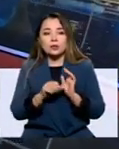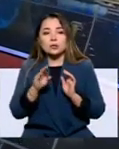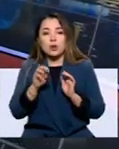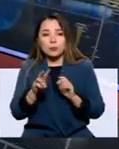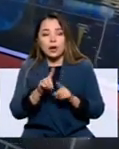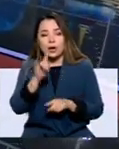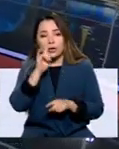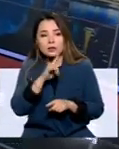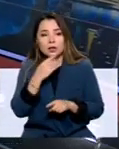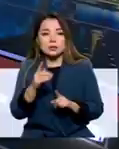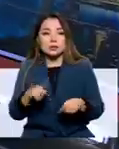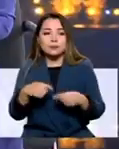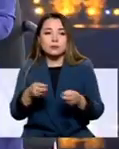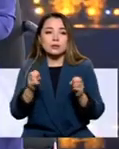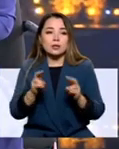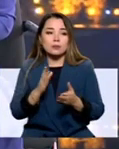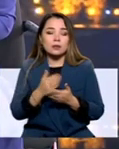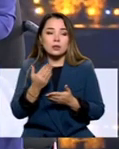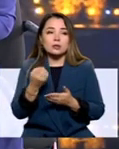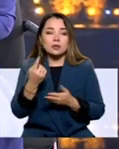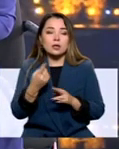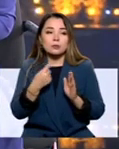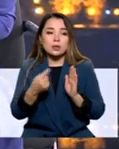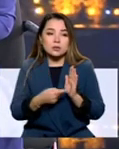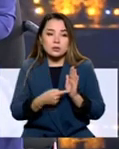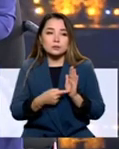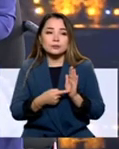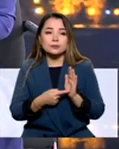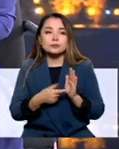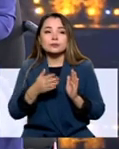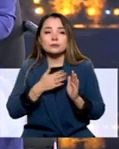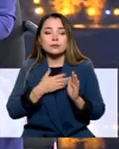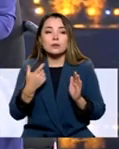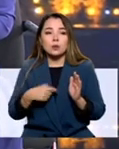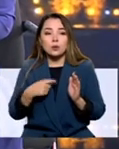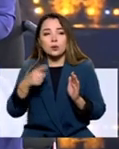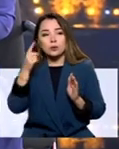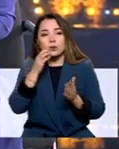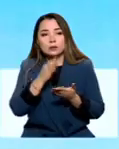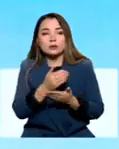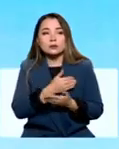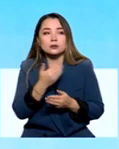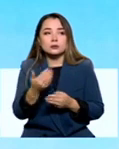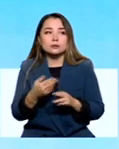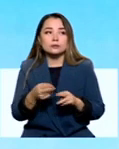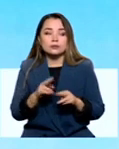өлкөгө арналат, Казакстанга бир томдук арналат. Дагы бир маселе мен өзүмүн оюм айтып коеюн.